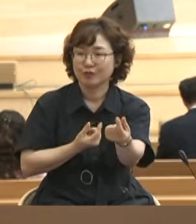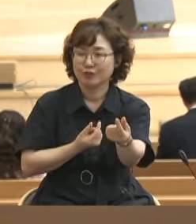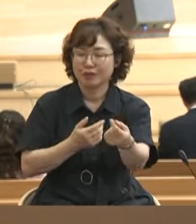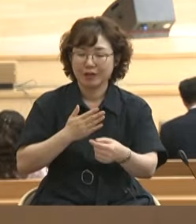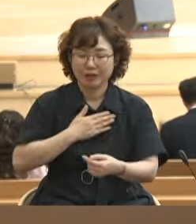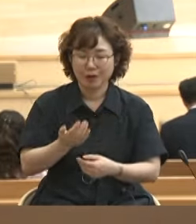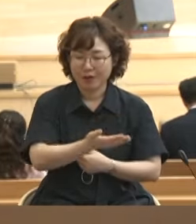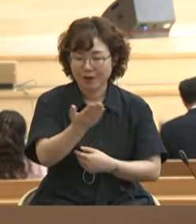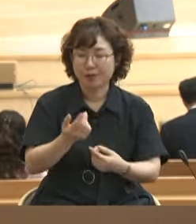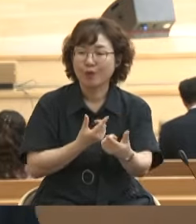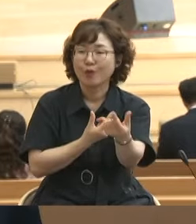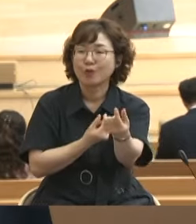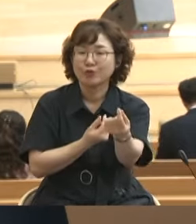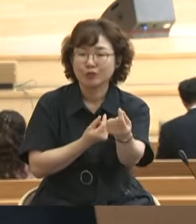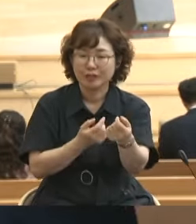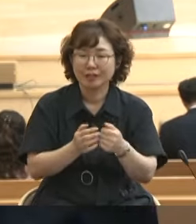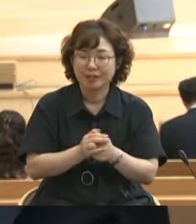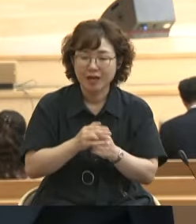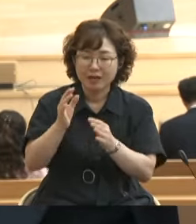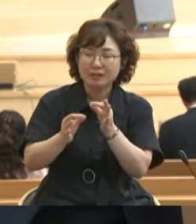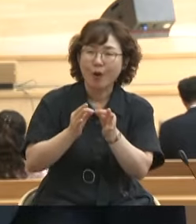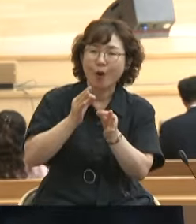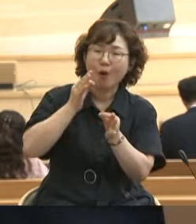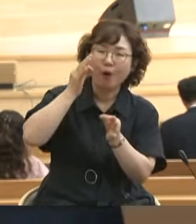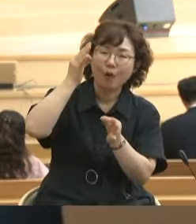저와 여러분이. 그들이